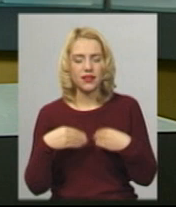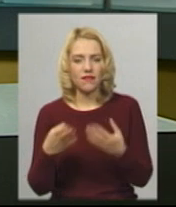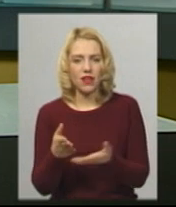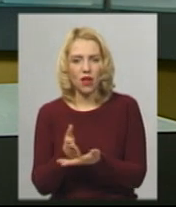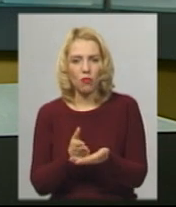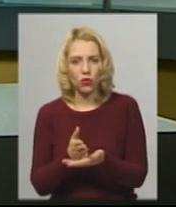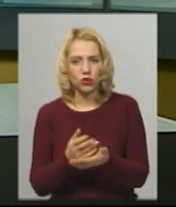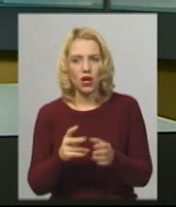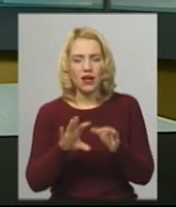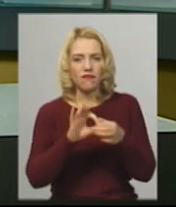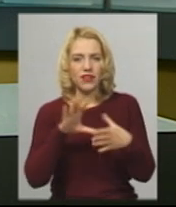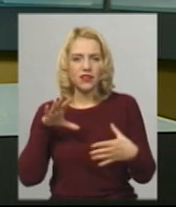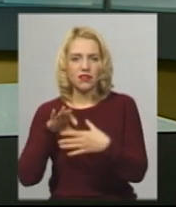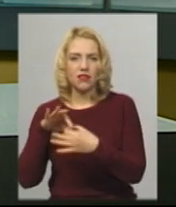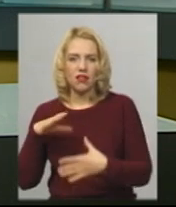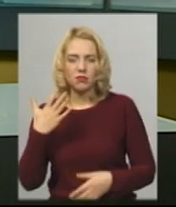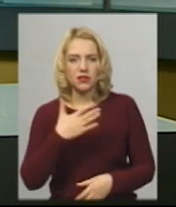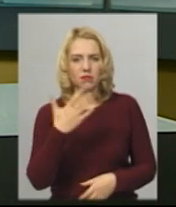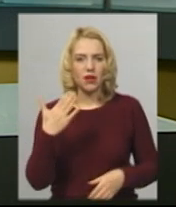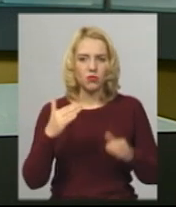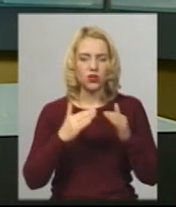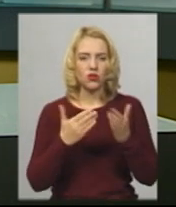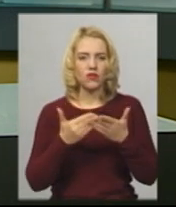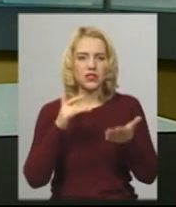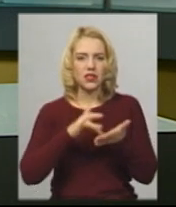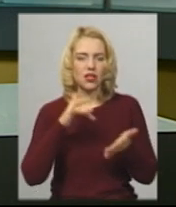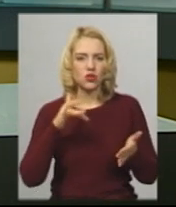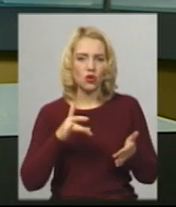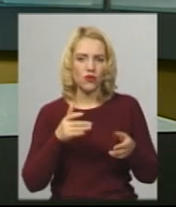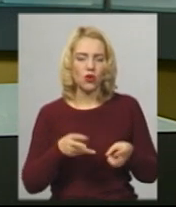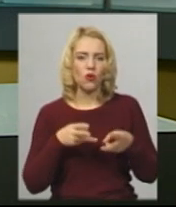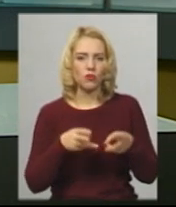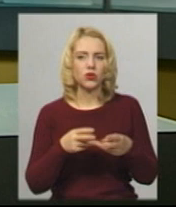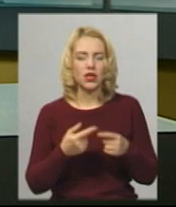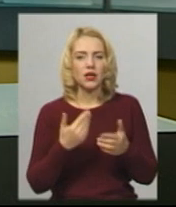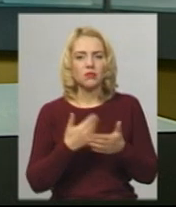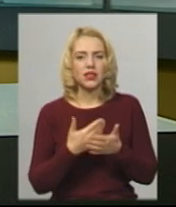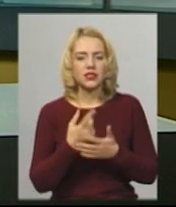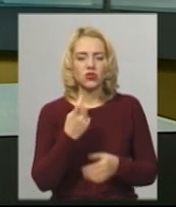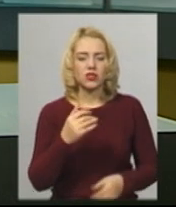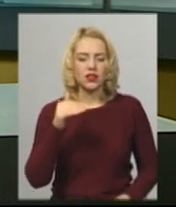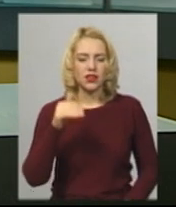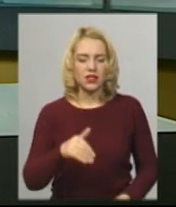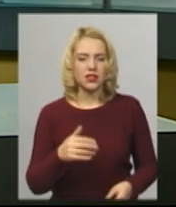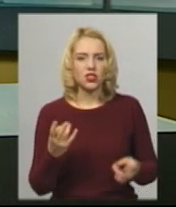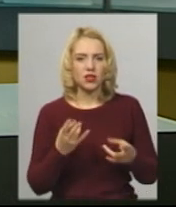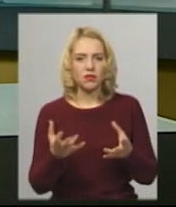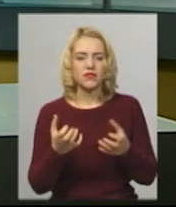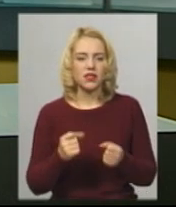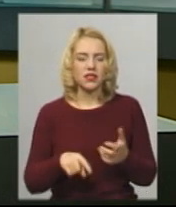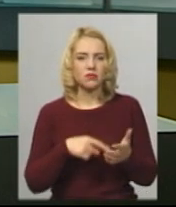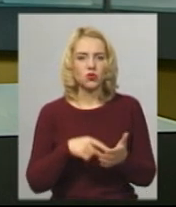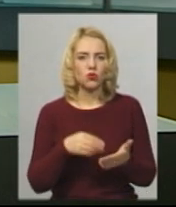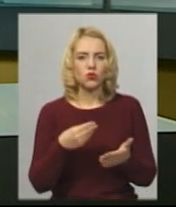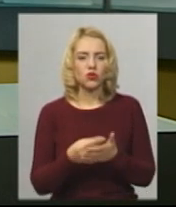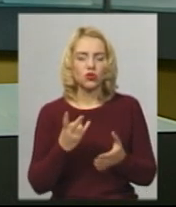від'єднала 55 будинків від централізованого опалення. Михайло Полудюк каже, близько 100 тисяч гривень потрібно взяти з міського бюджету,